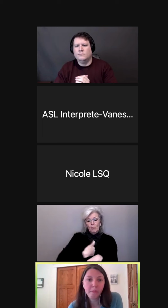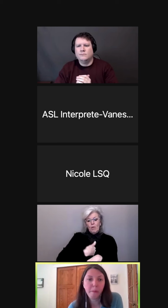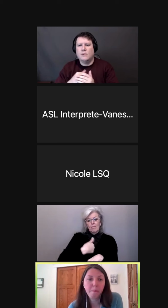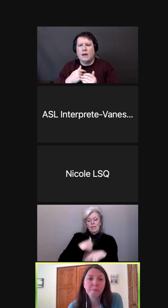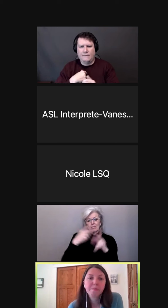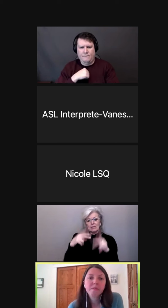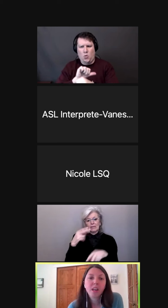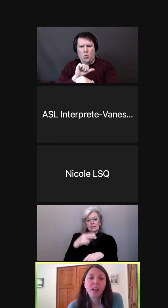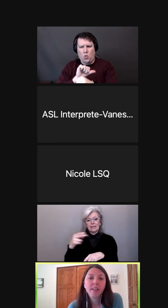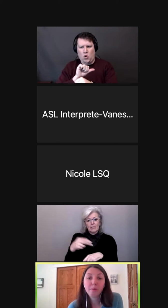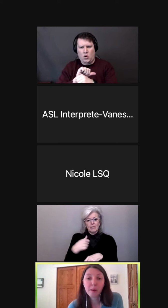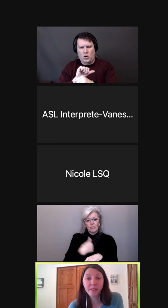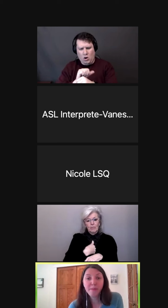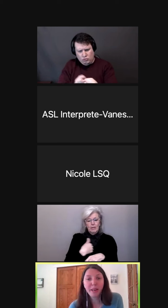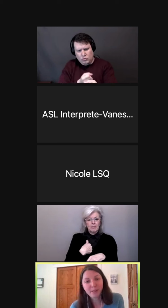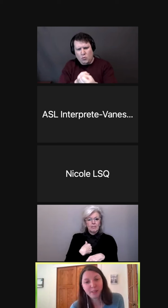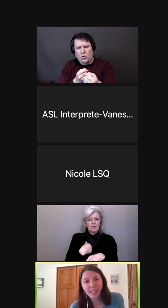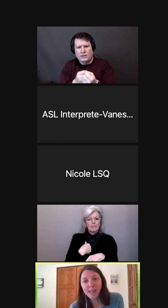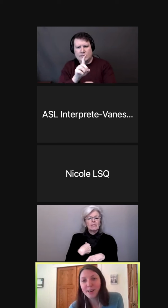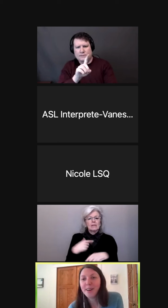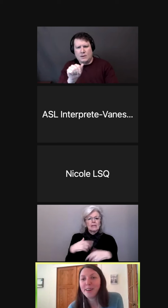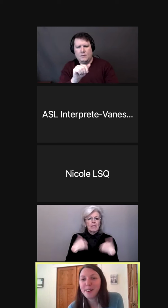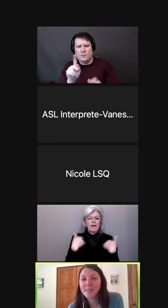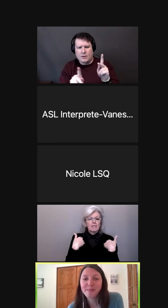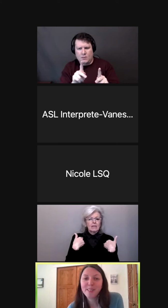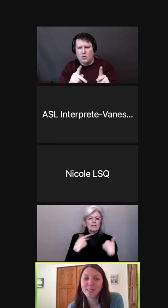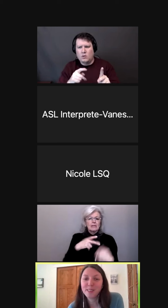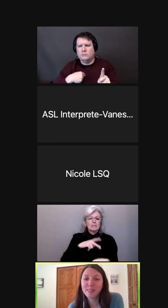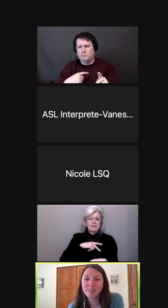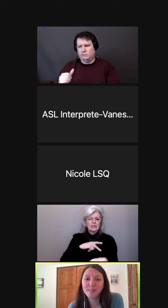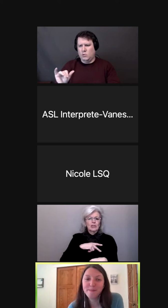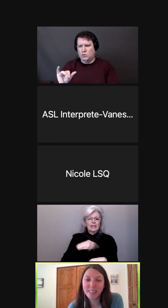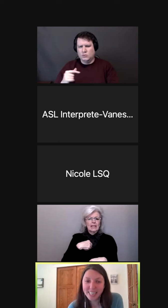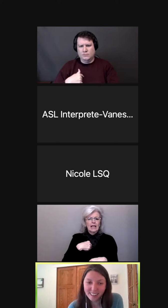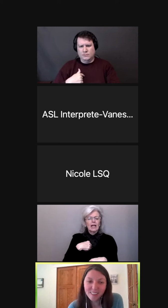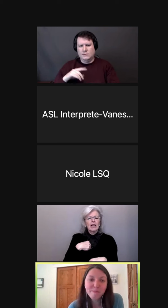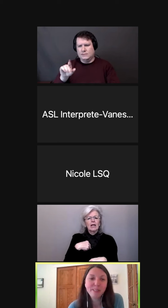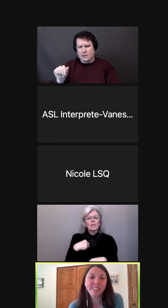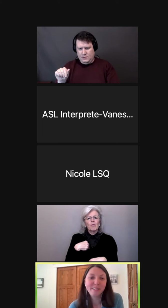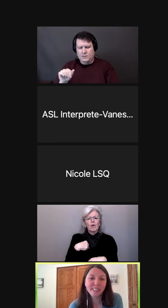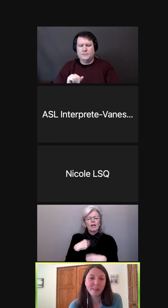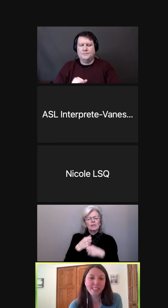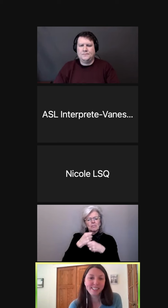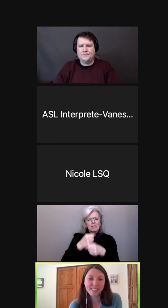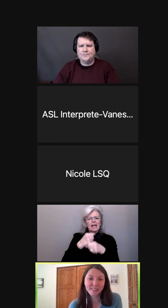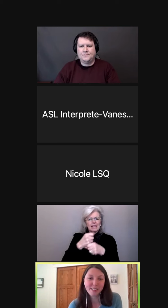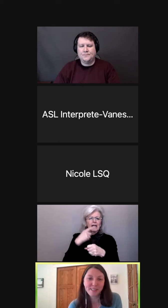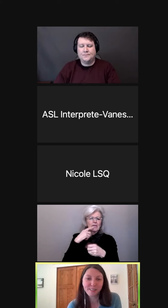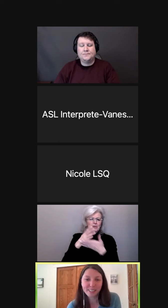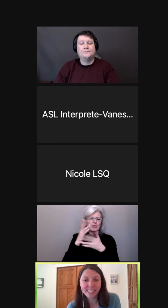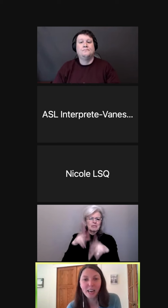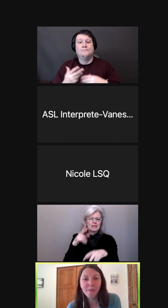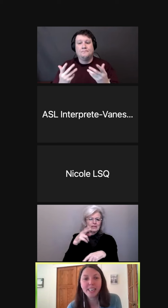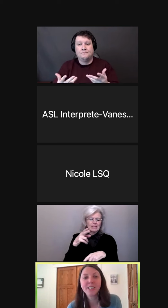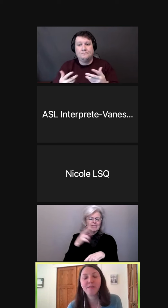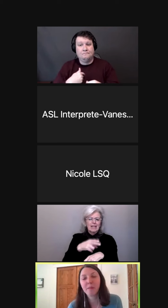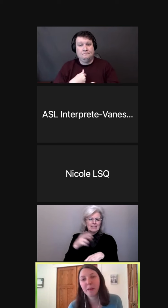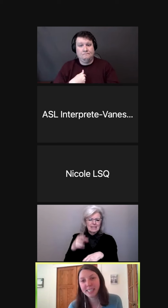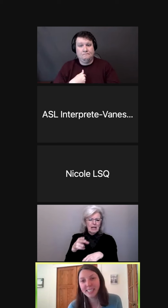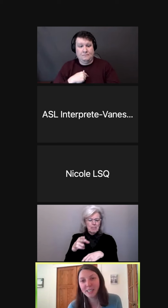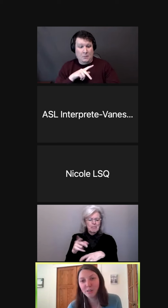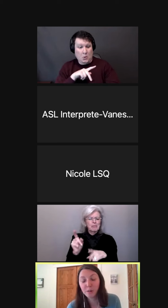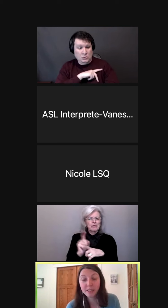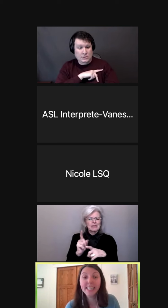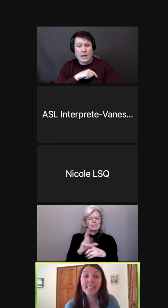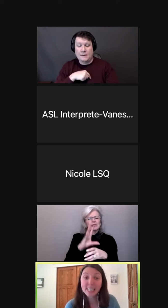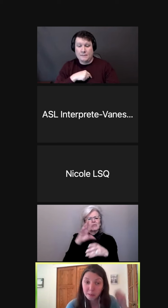personne handicapée. Dans ma vie personnelle, je suis une militante pour les droits des personnes en situation de handicap et je